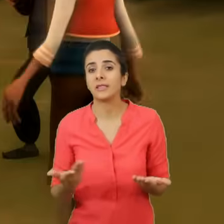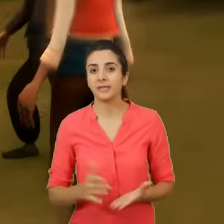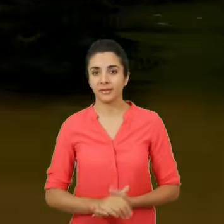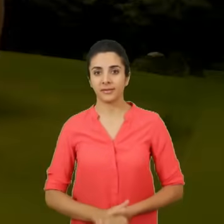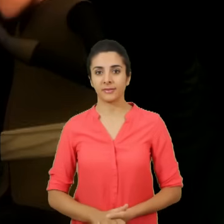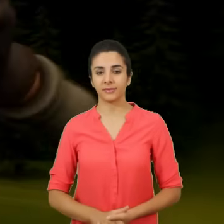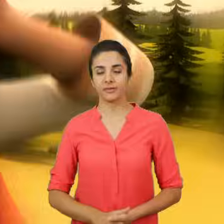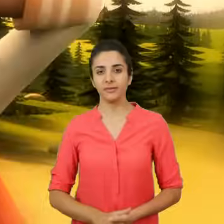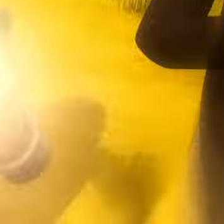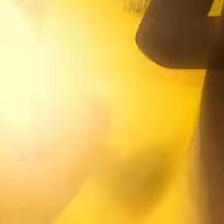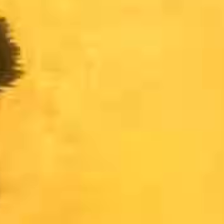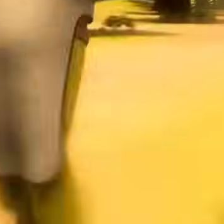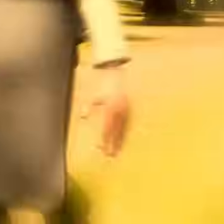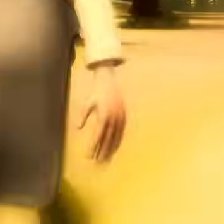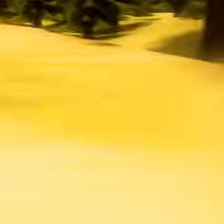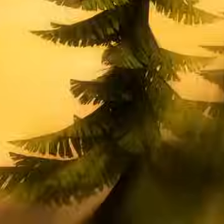Yaşanılan her şey geriye sarıyor.